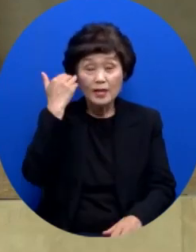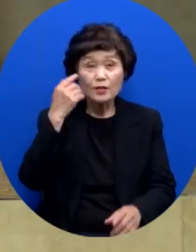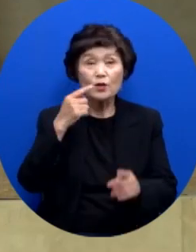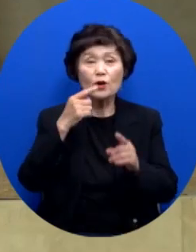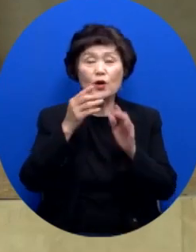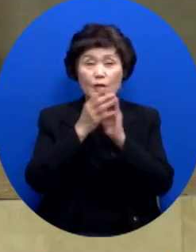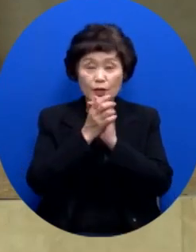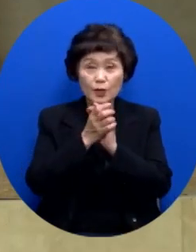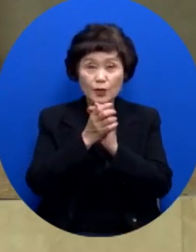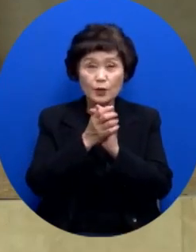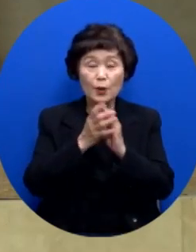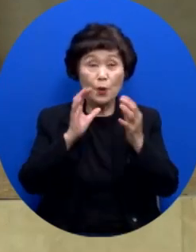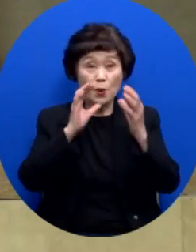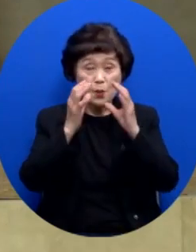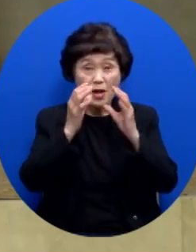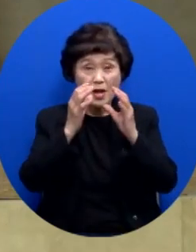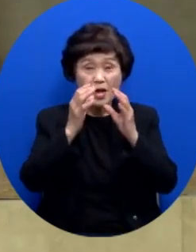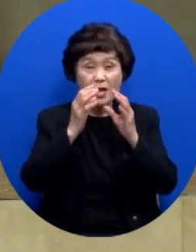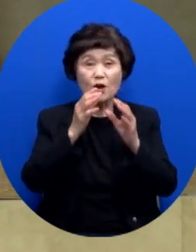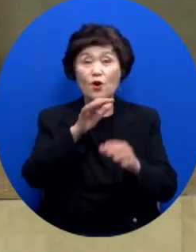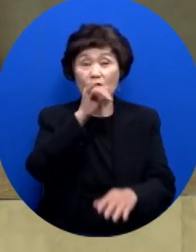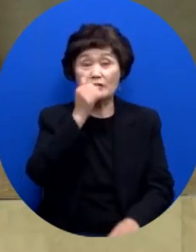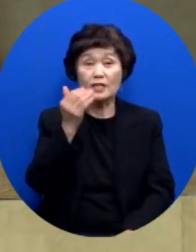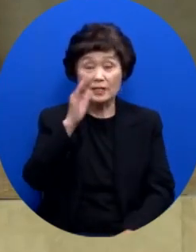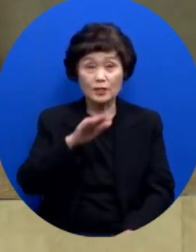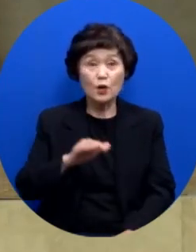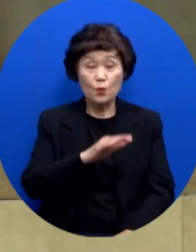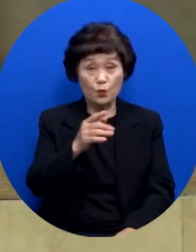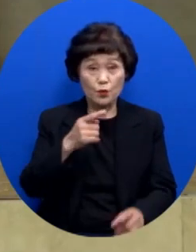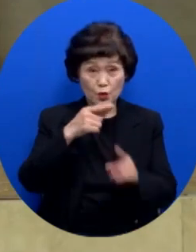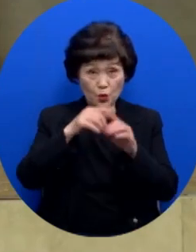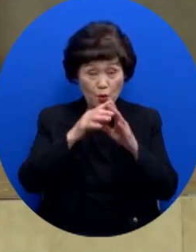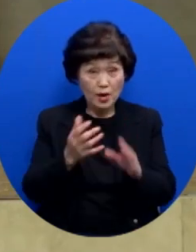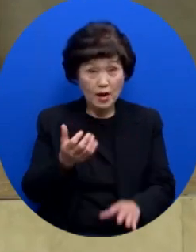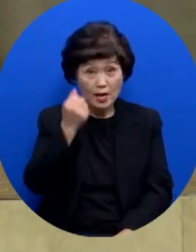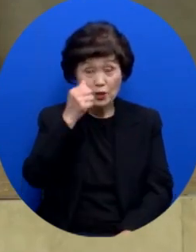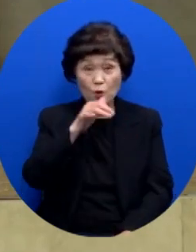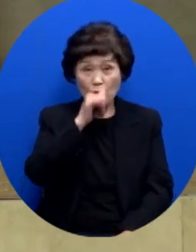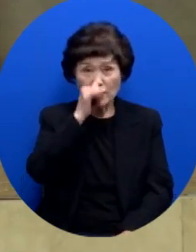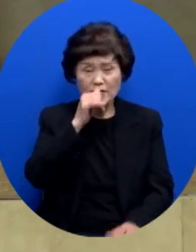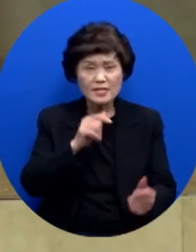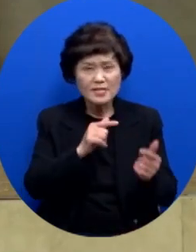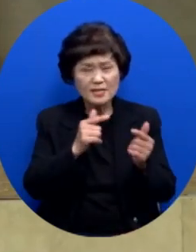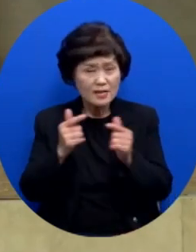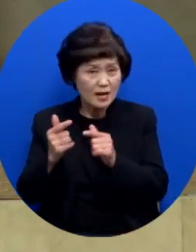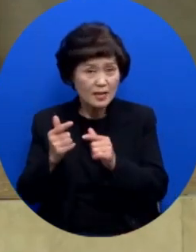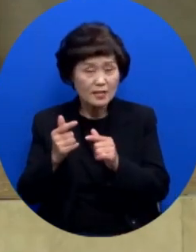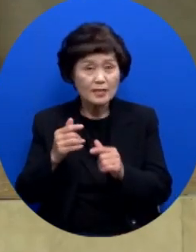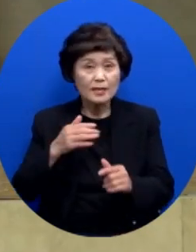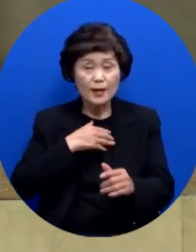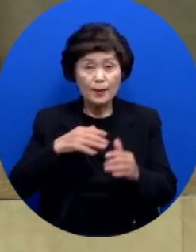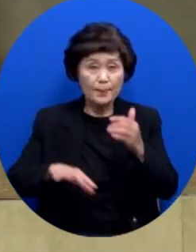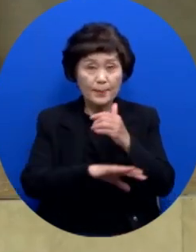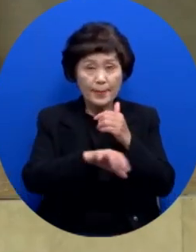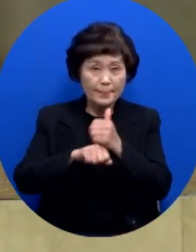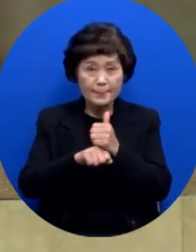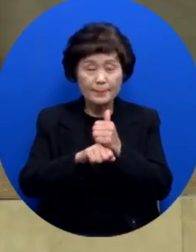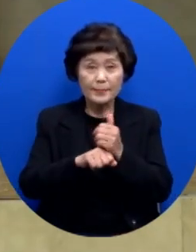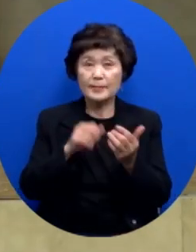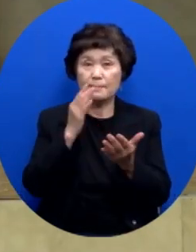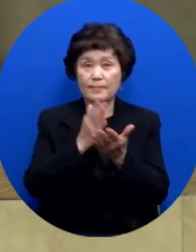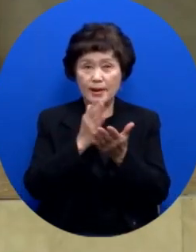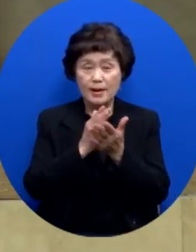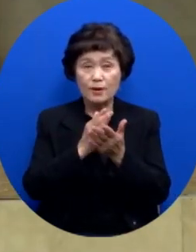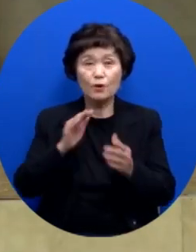했습니다만은 우리 교회가 가지고 있는 좋은 DNA를 우리 주변의 교회들과 함께 나누고 독점하지 않고 우리